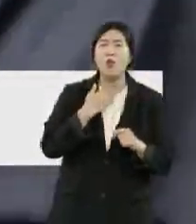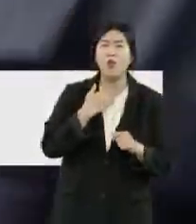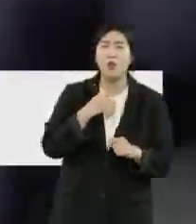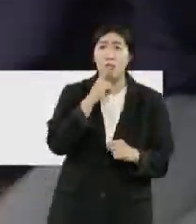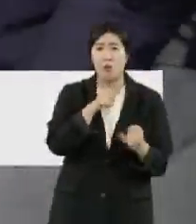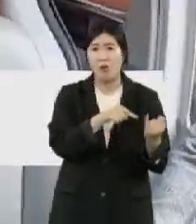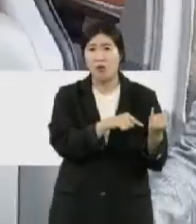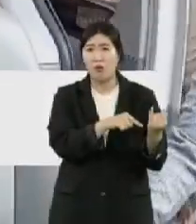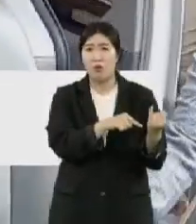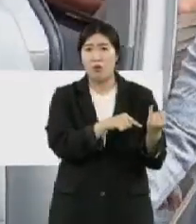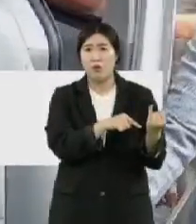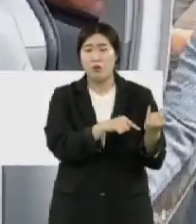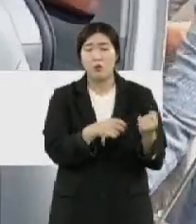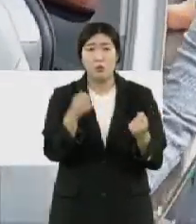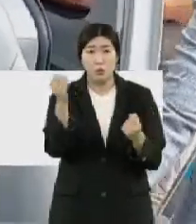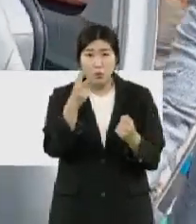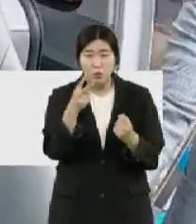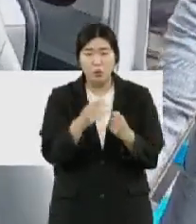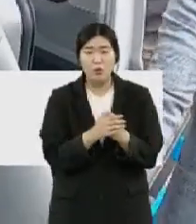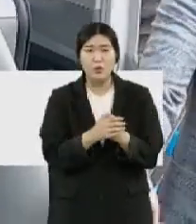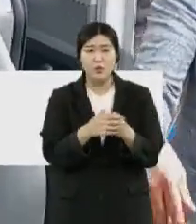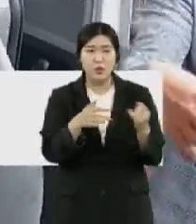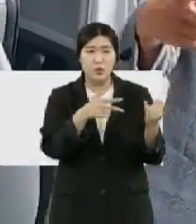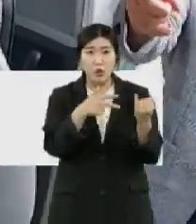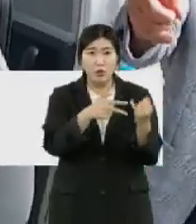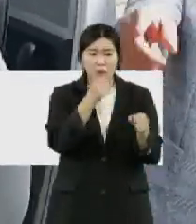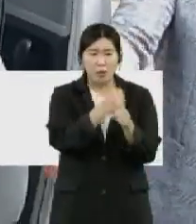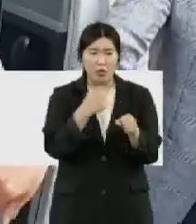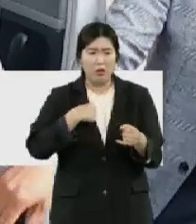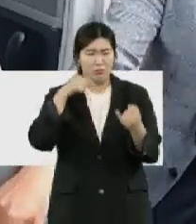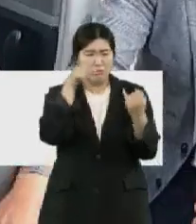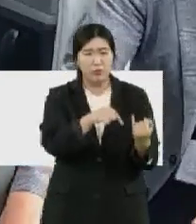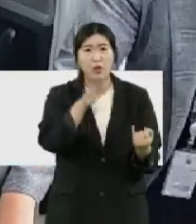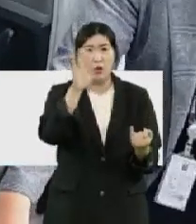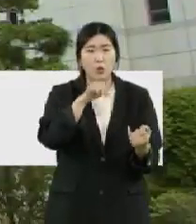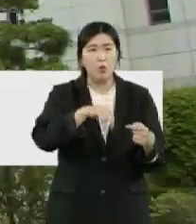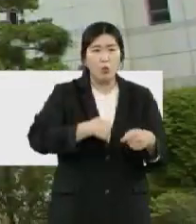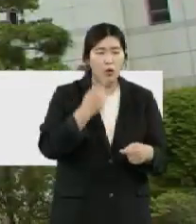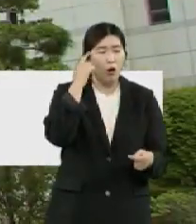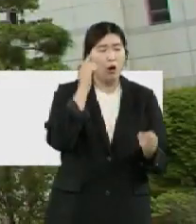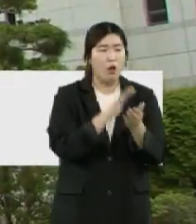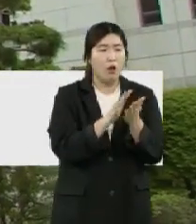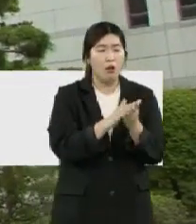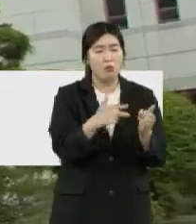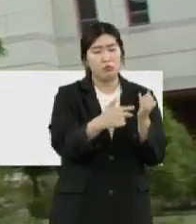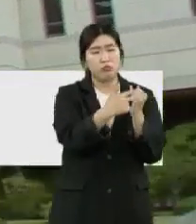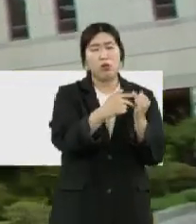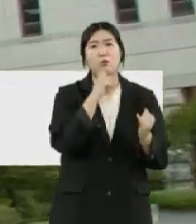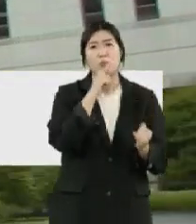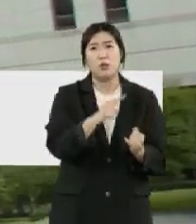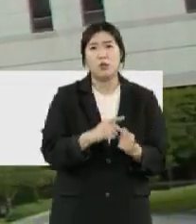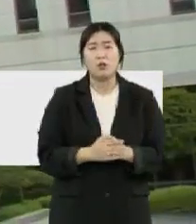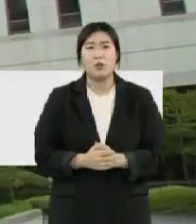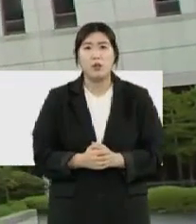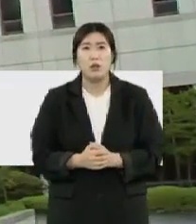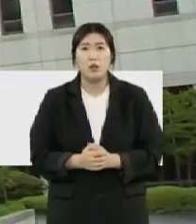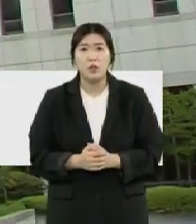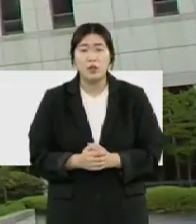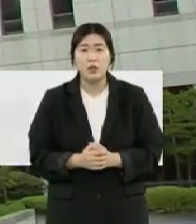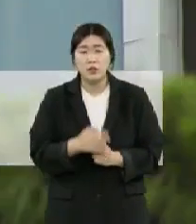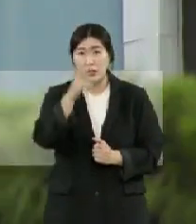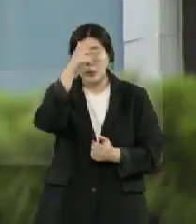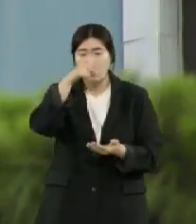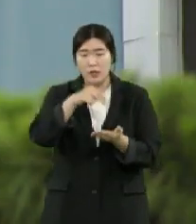원했던 경우도 있었다 며 성착취 물을 제작하도록 협박하거나 강요한 혐의 에 대해 항변 했습니다 한편